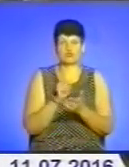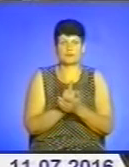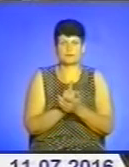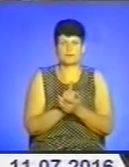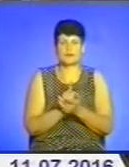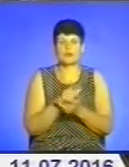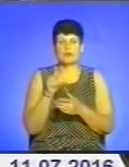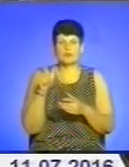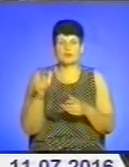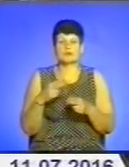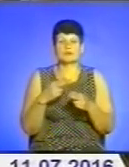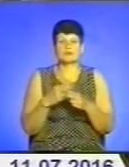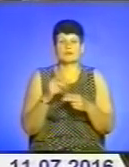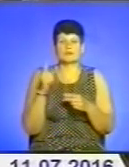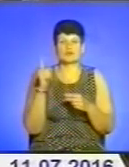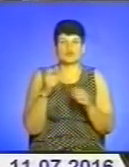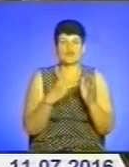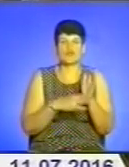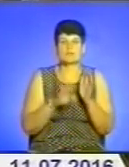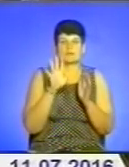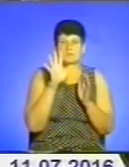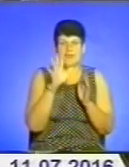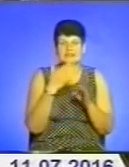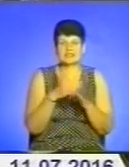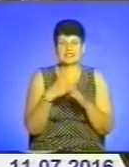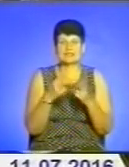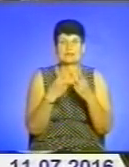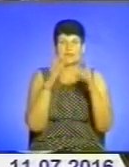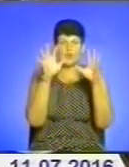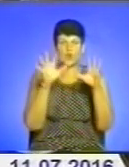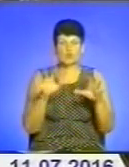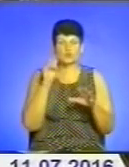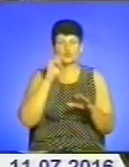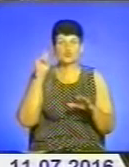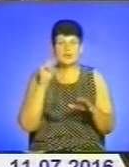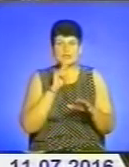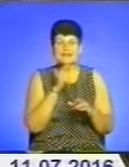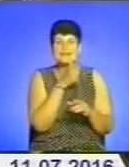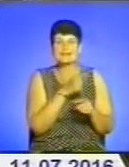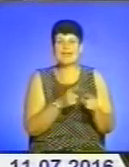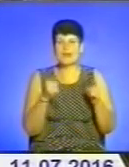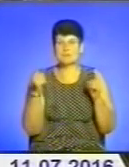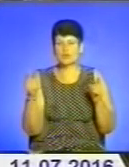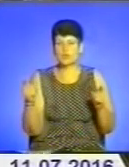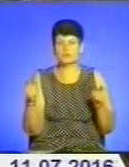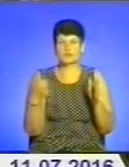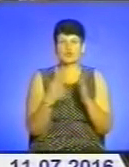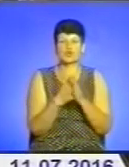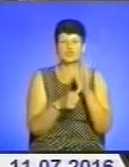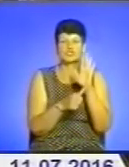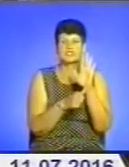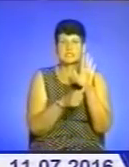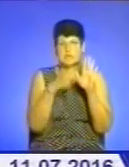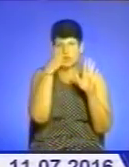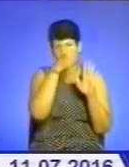загрожує покарання за статтею 185 частиною 3 Кримінального кодексу України терміном до 6 років